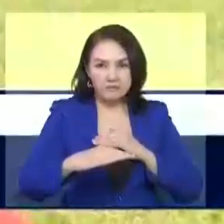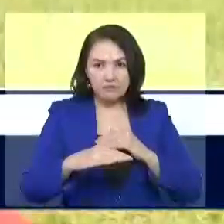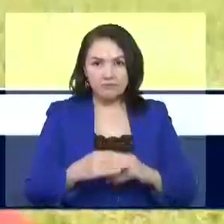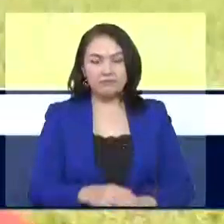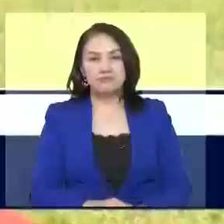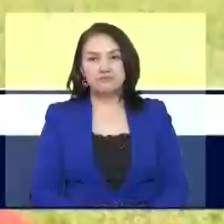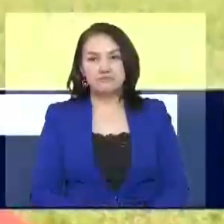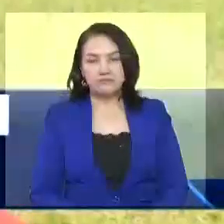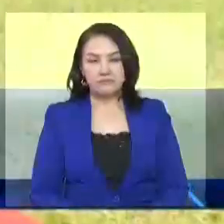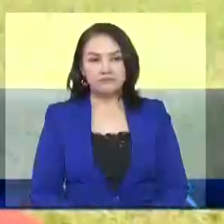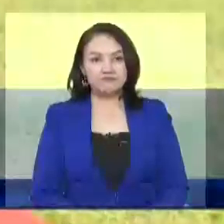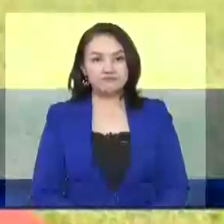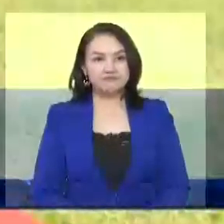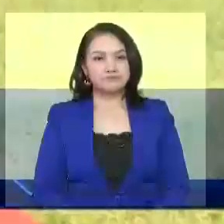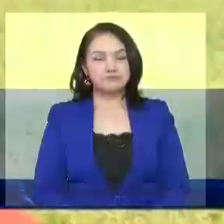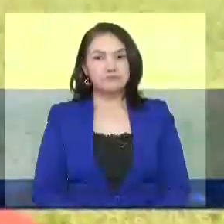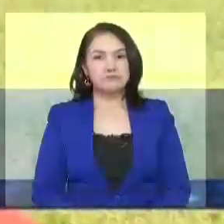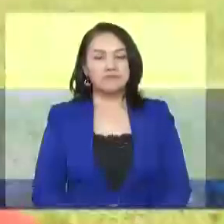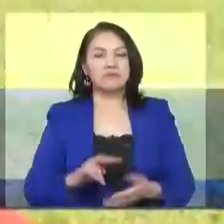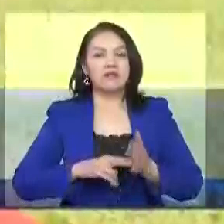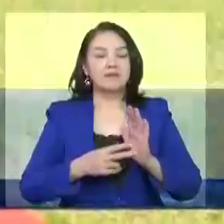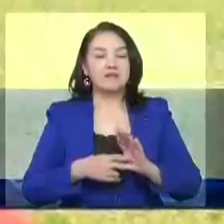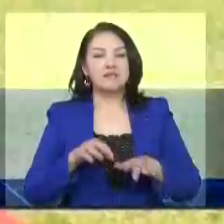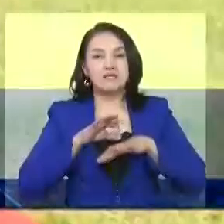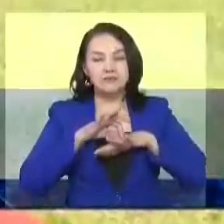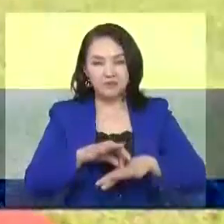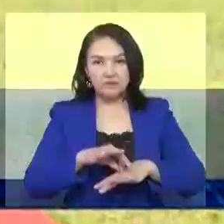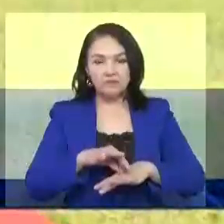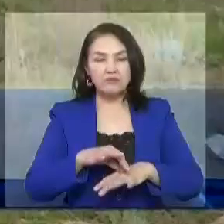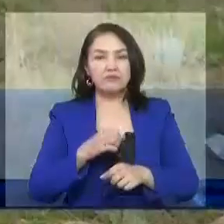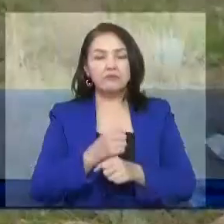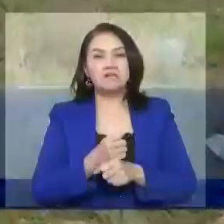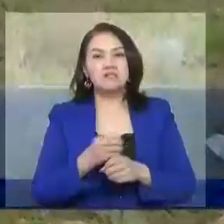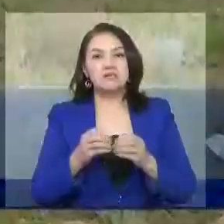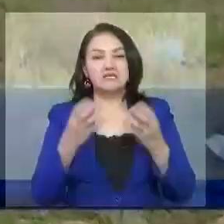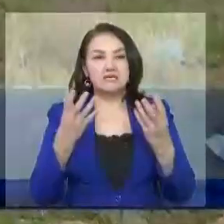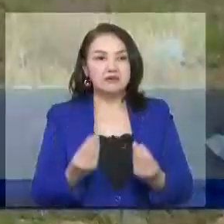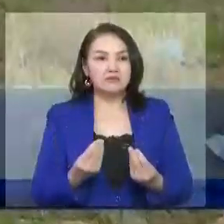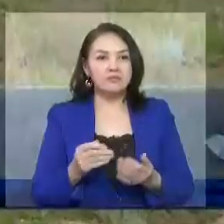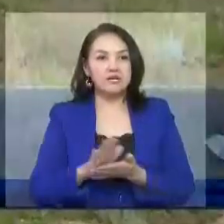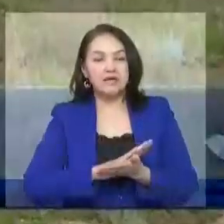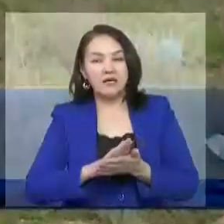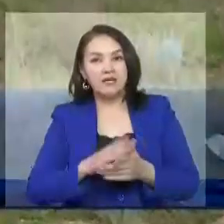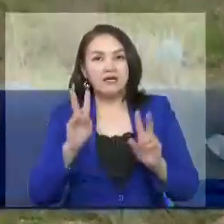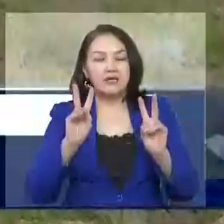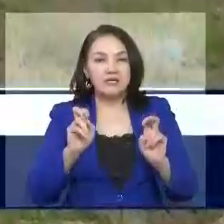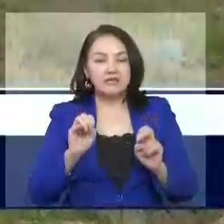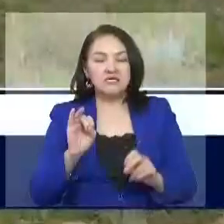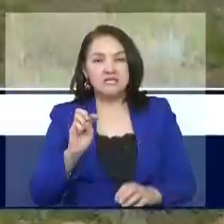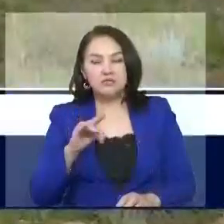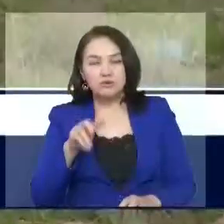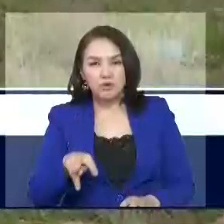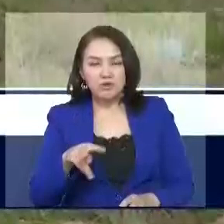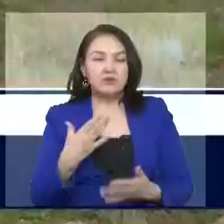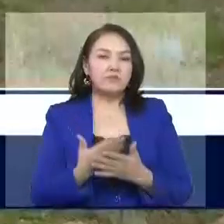общий объем. Это планомерные работы будут проводиться в течение 10 дней. Средство, которым обрабатывают, называется дезистрол. Оно,